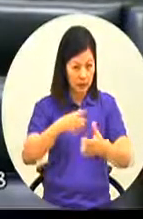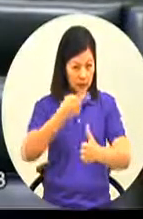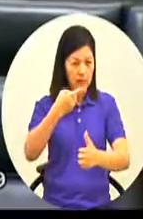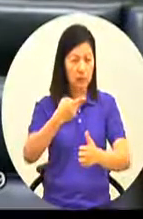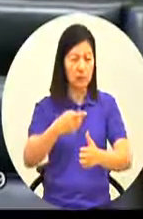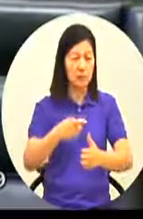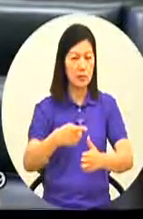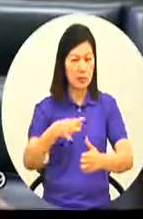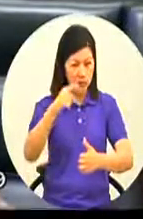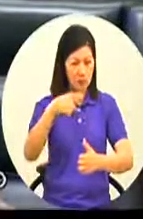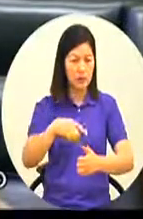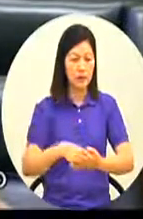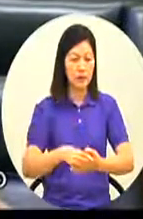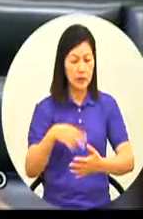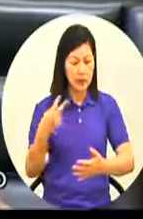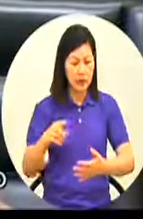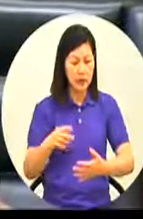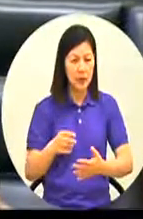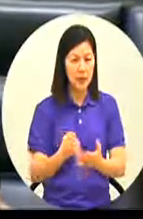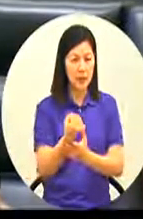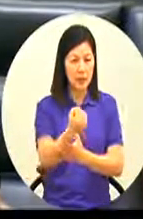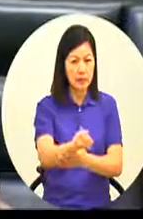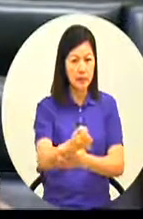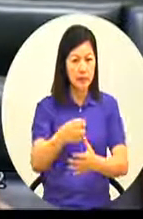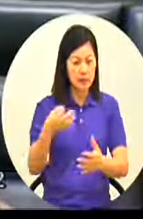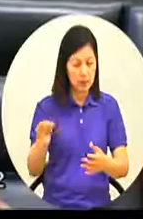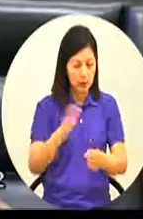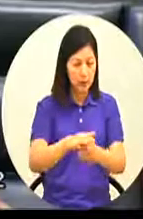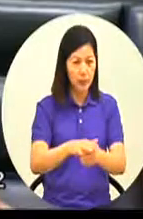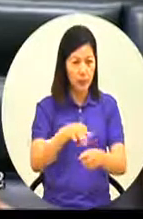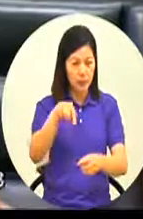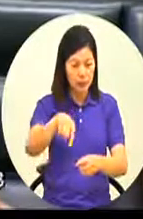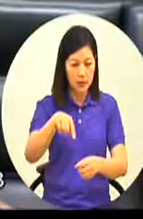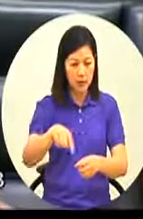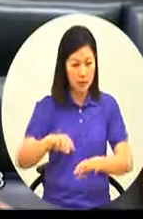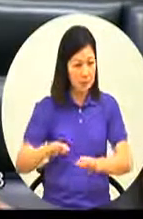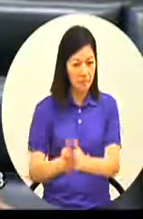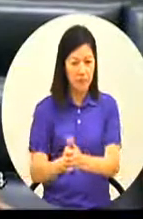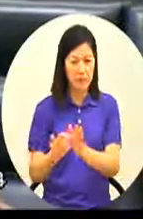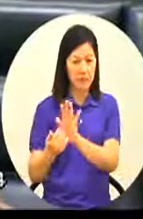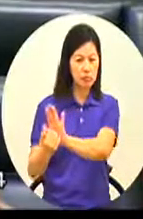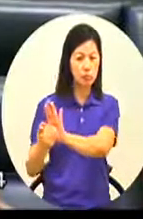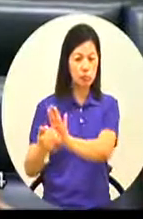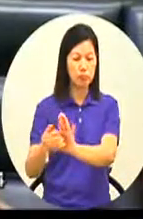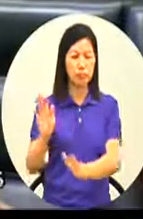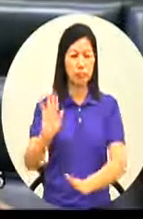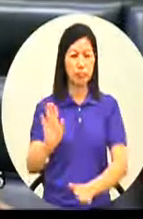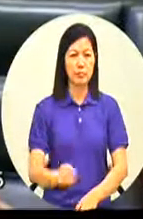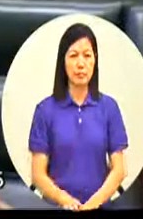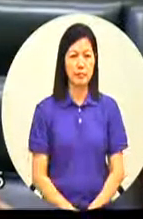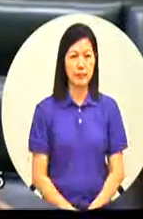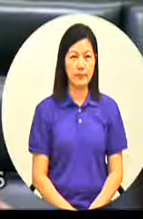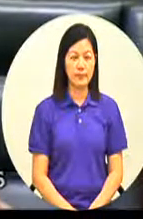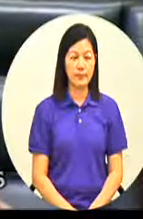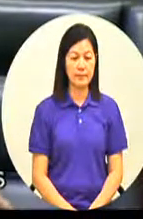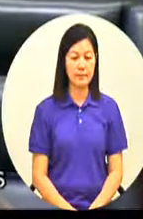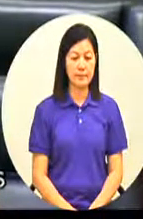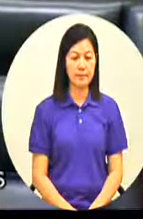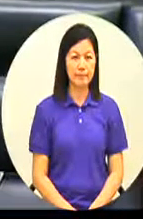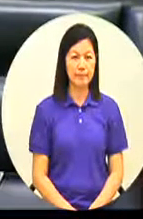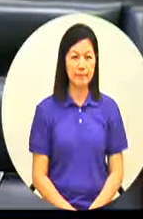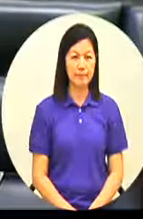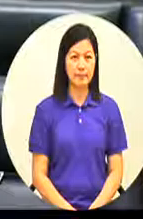请生育补助的当中，我们就不要给他当场就给他拒绝掉。是不是我们要用一个